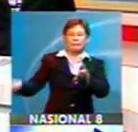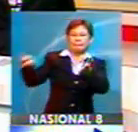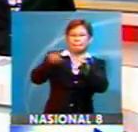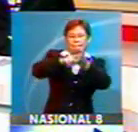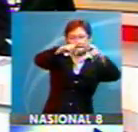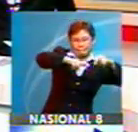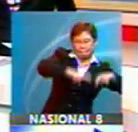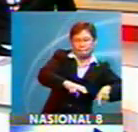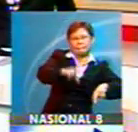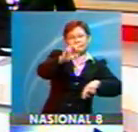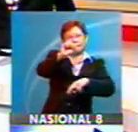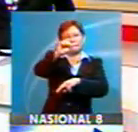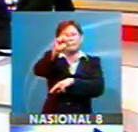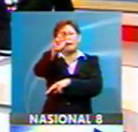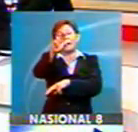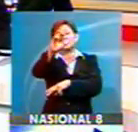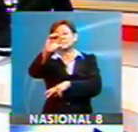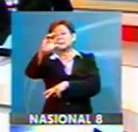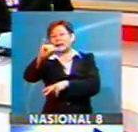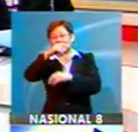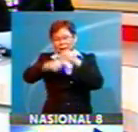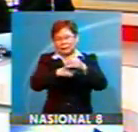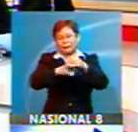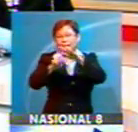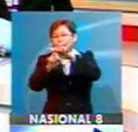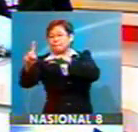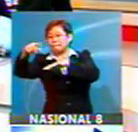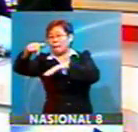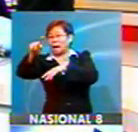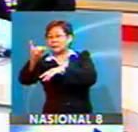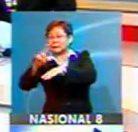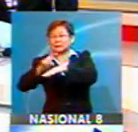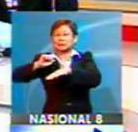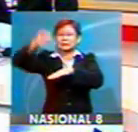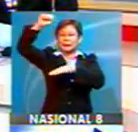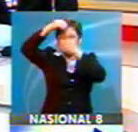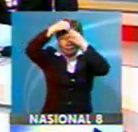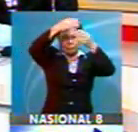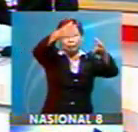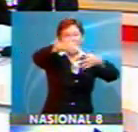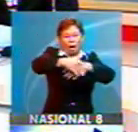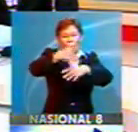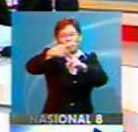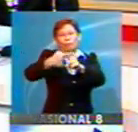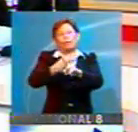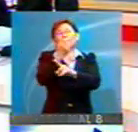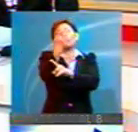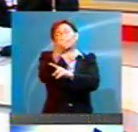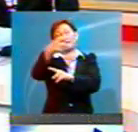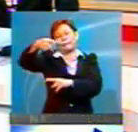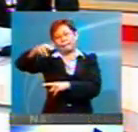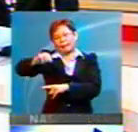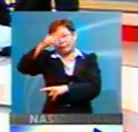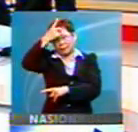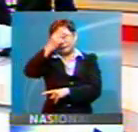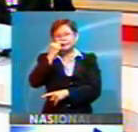Laporan siasatan Suruhanjaya Diraja RCI tentang isu pendatang asing tanpa izin parti di Sabah akan diumumkan awal bulan depan. Menurut Perdana Menteri